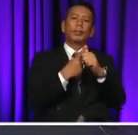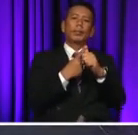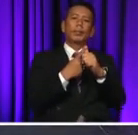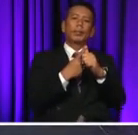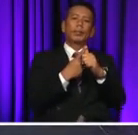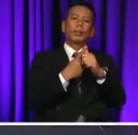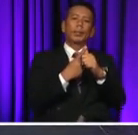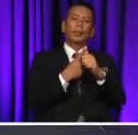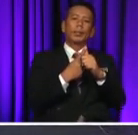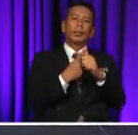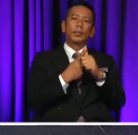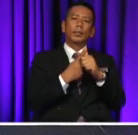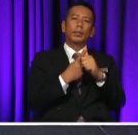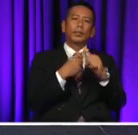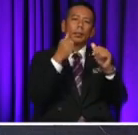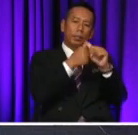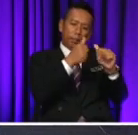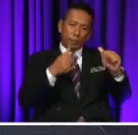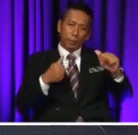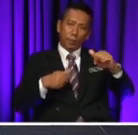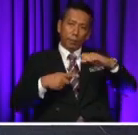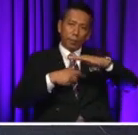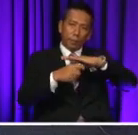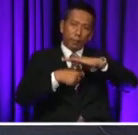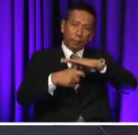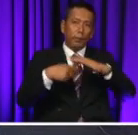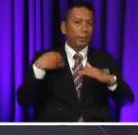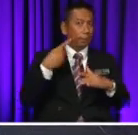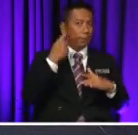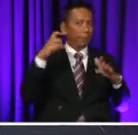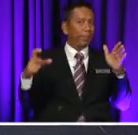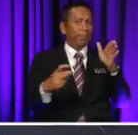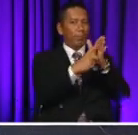Oke menjauhi rasuah ada tentang